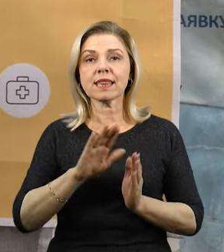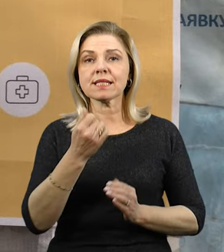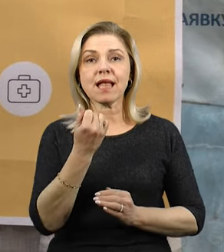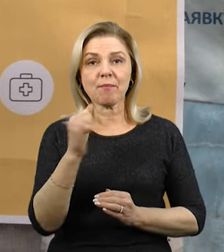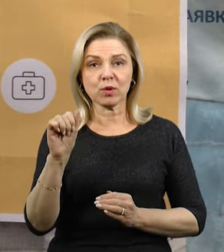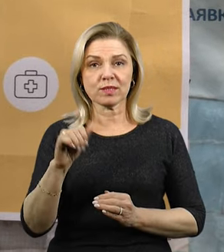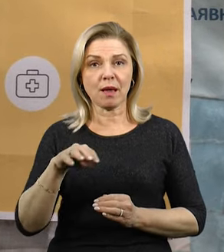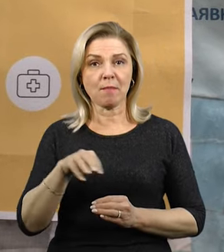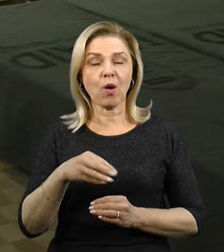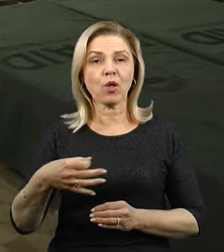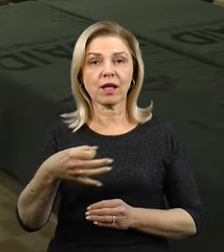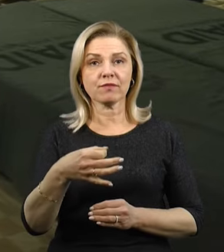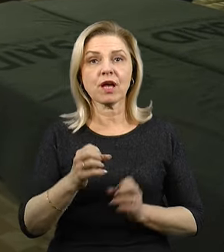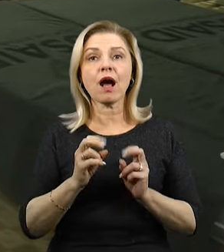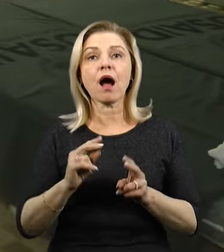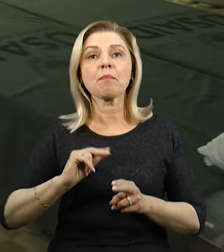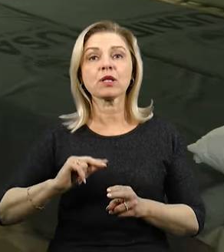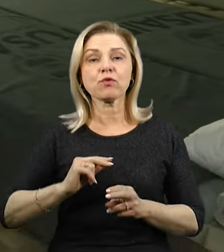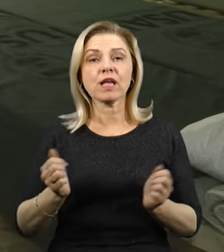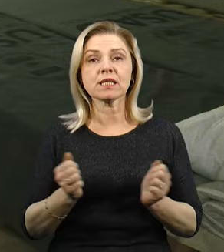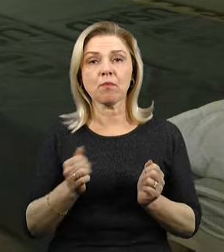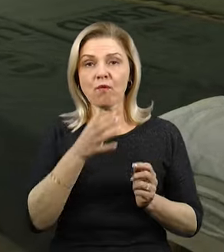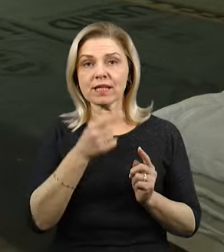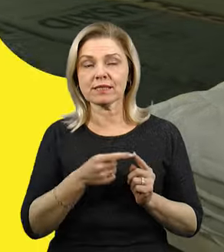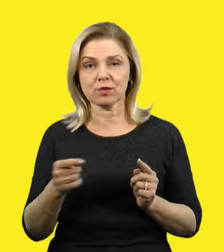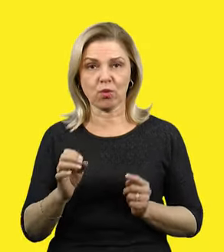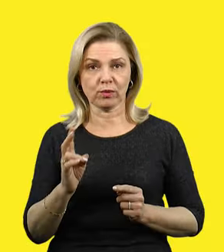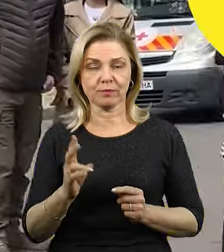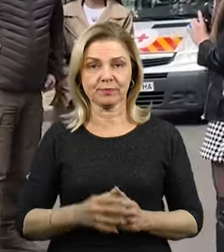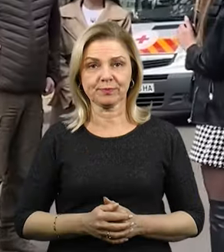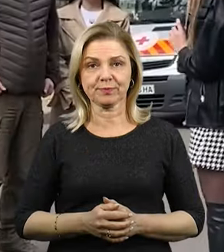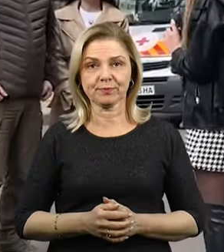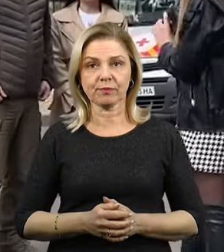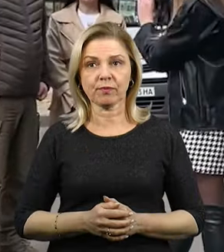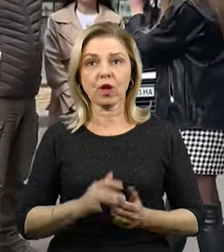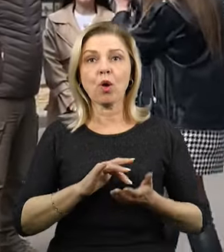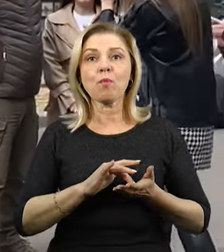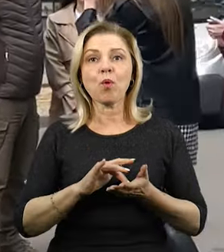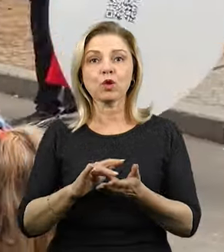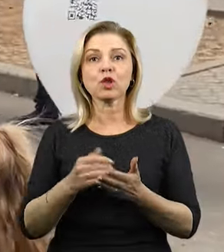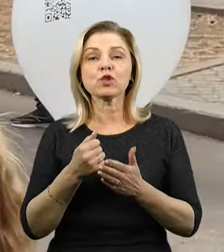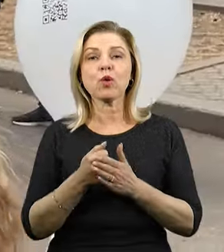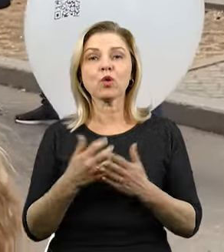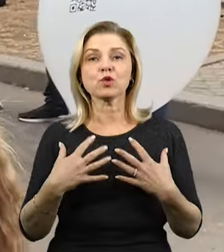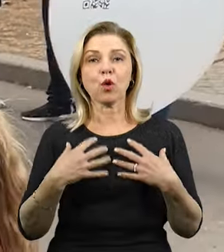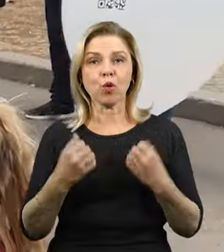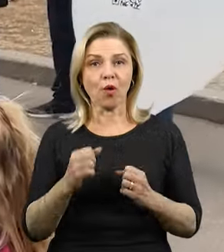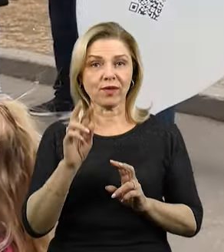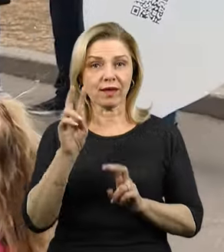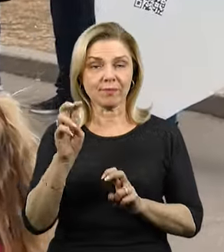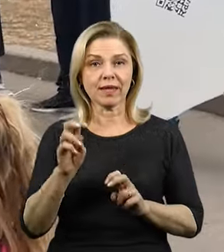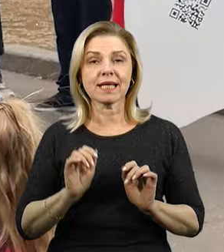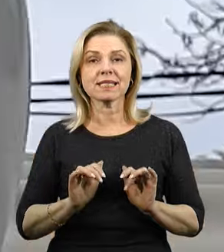незламності на миколаївщині як працюватимуть зимового сезону подорож до ментального здоров'я